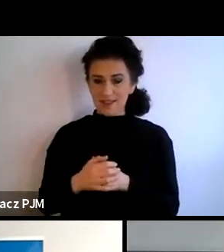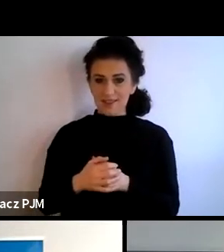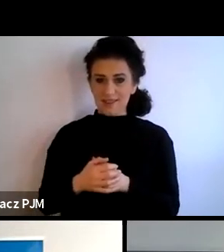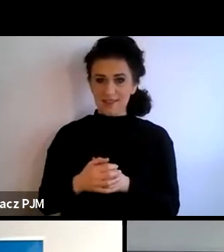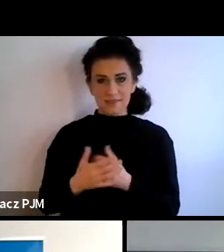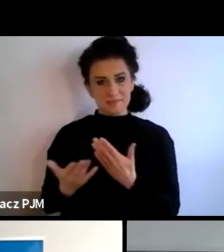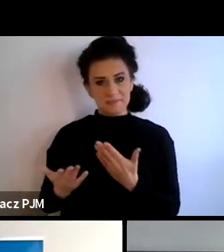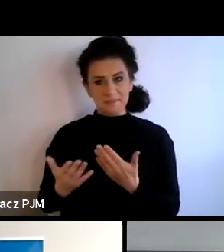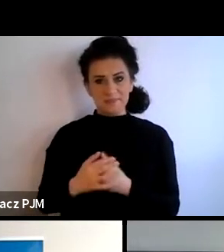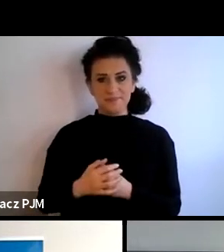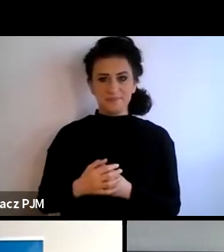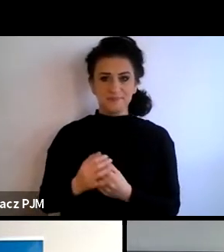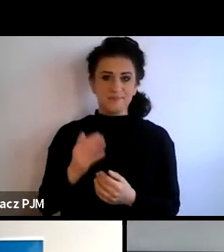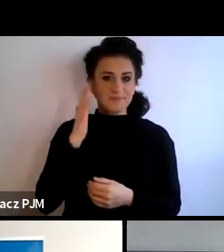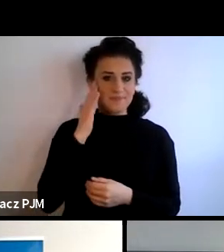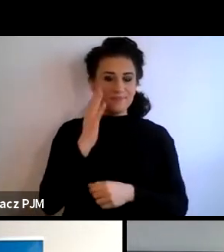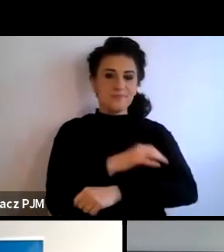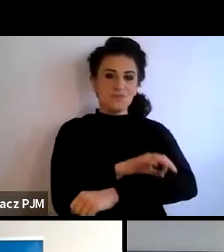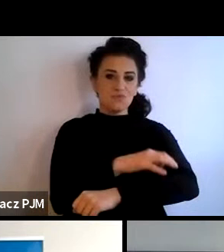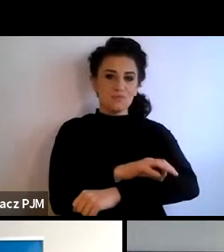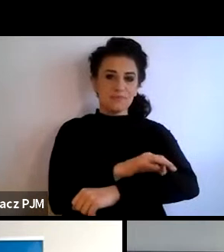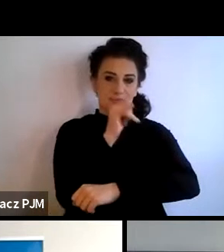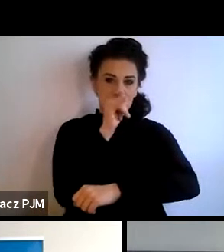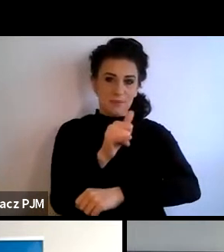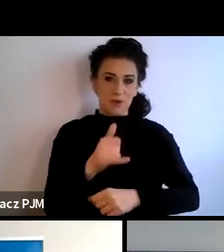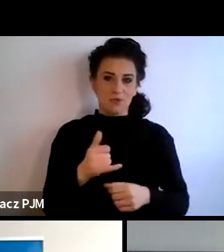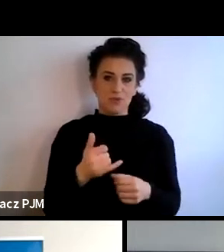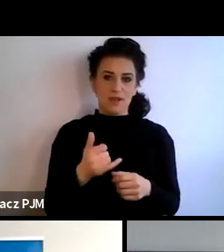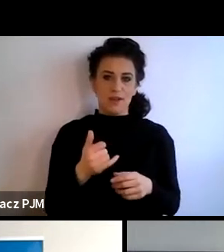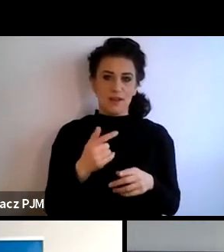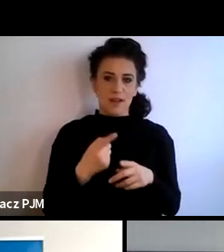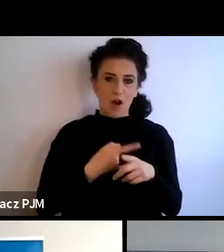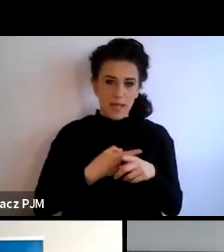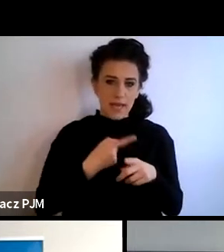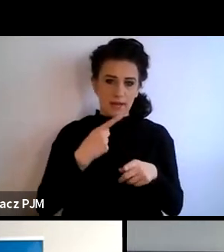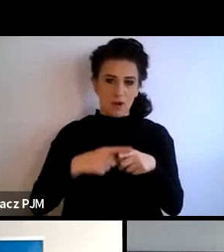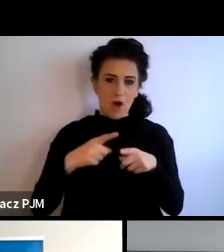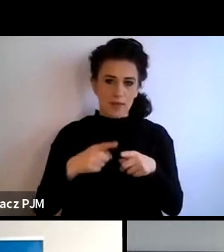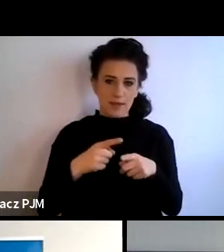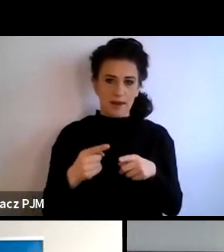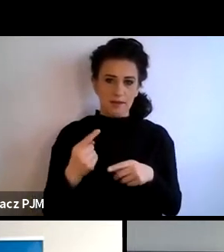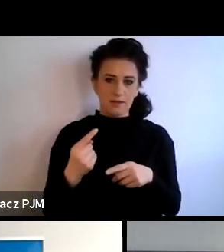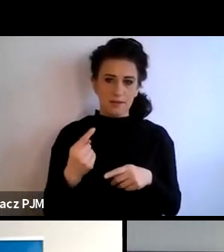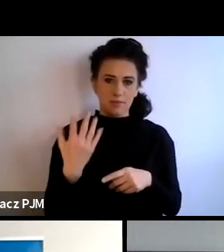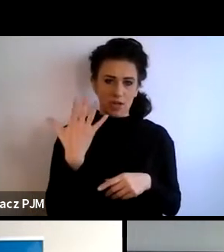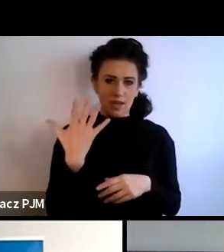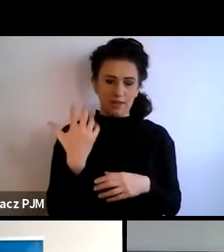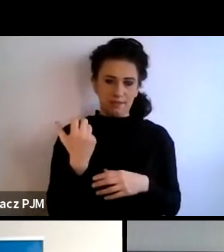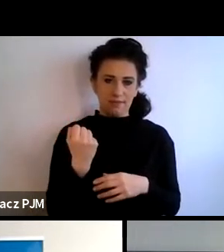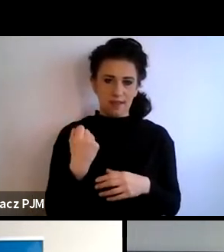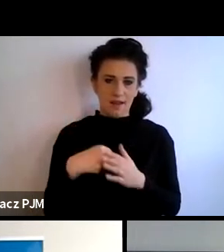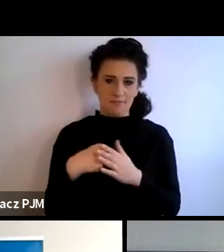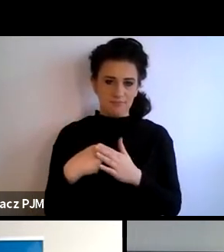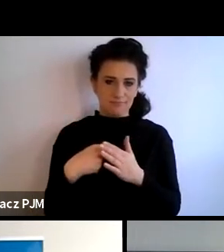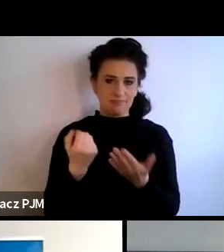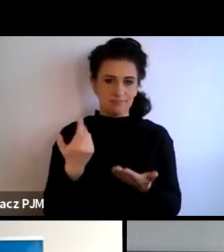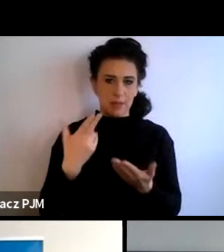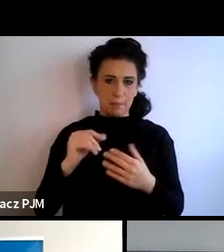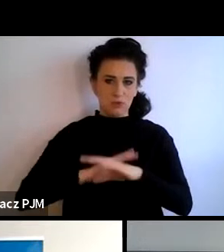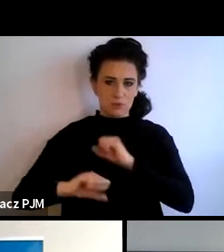obiektywna kwestia, że ten student nie był w stanie obierać ziemniaka, ponieważ miał jedną rękę w chwycie niesprawną,